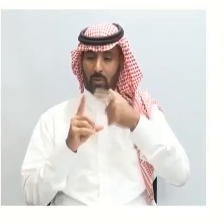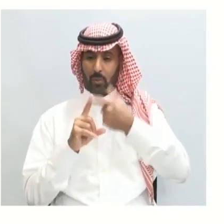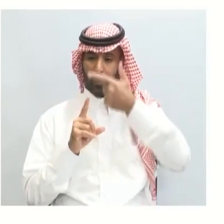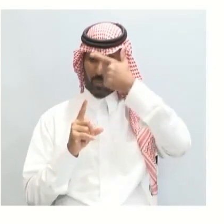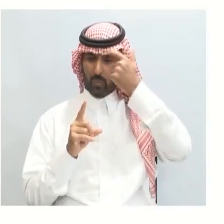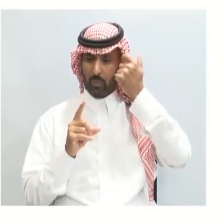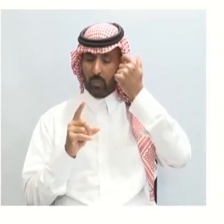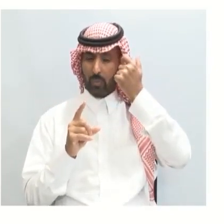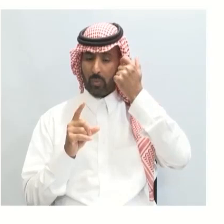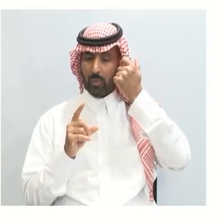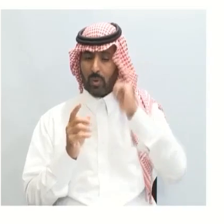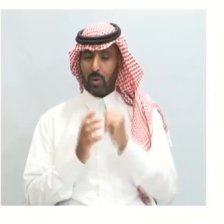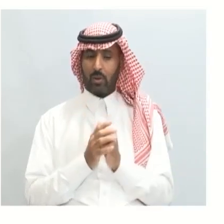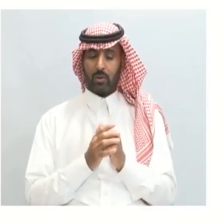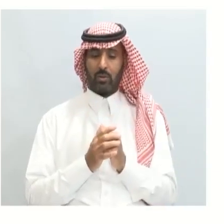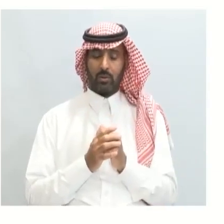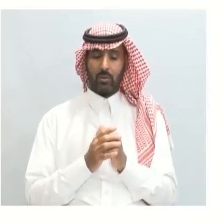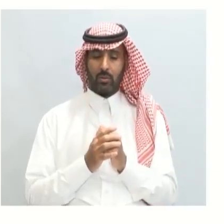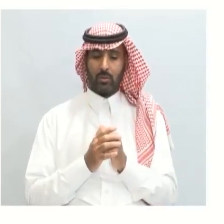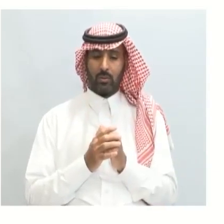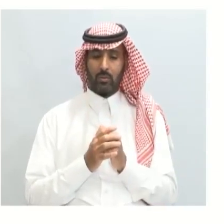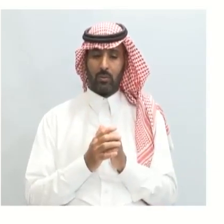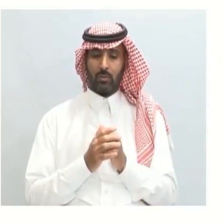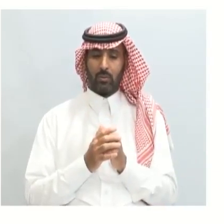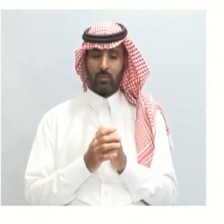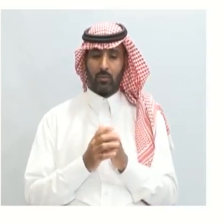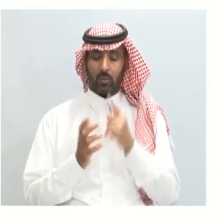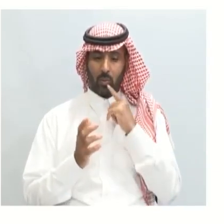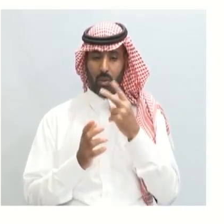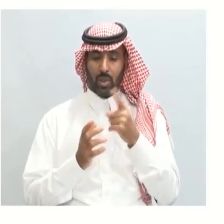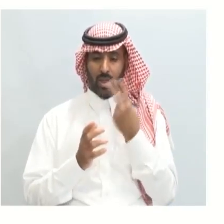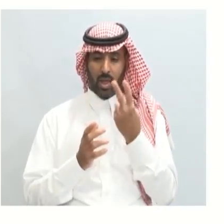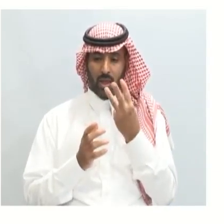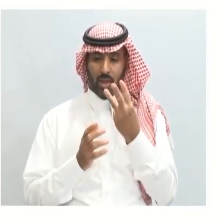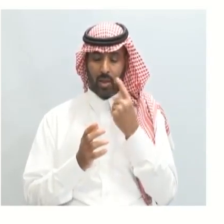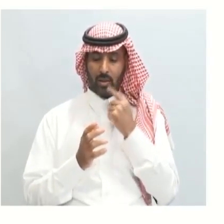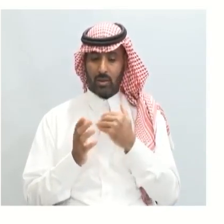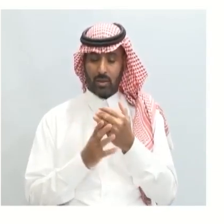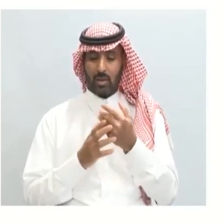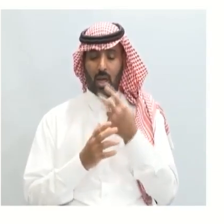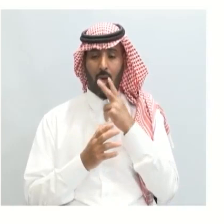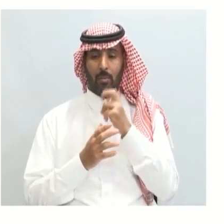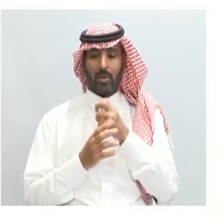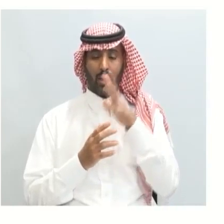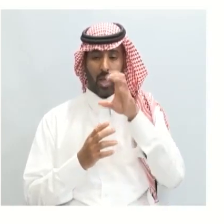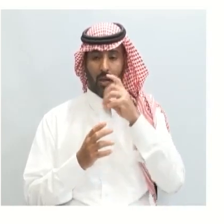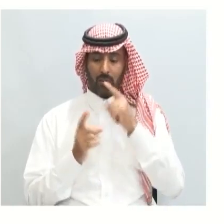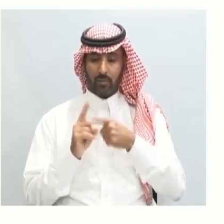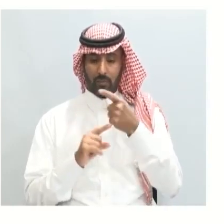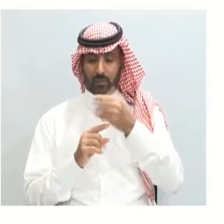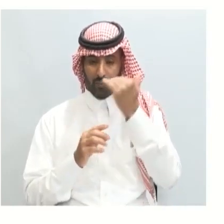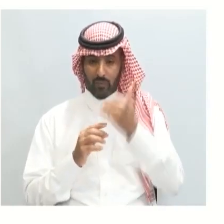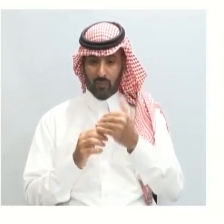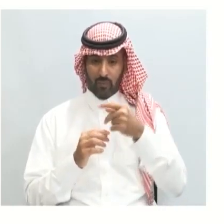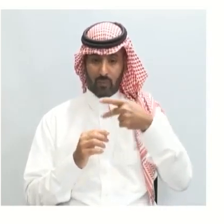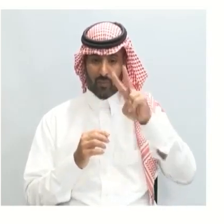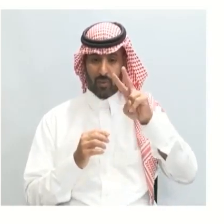الحجم عندنا اللي هو كم لدينا 3 ودرجه الحراره اللي هو 250 اذا ال v1 على التي 1